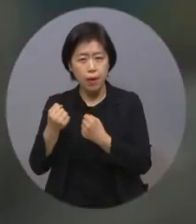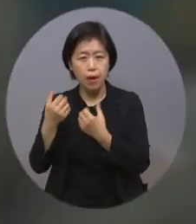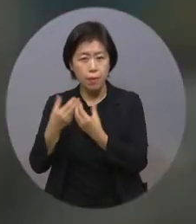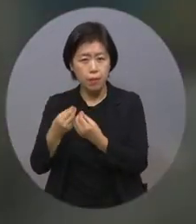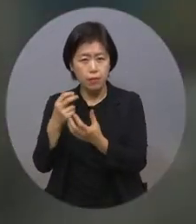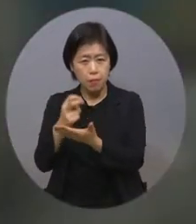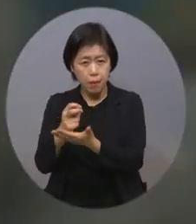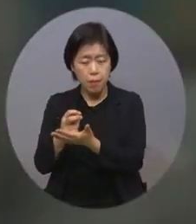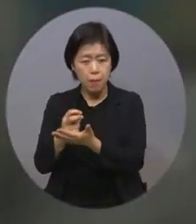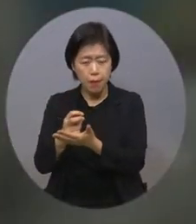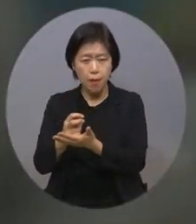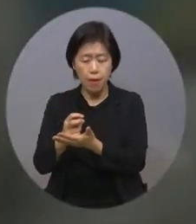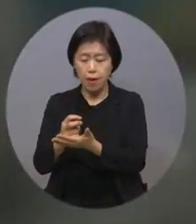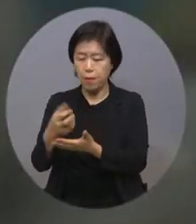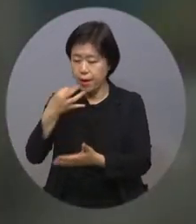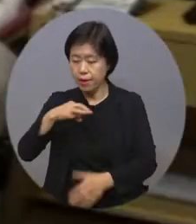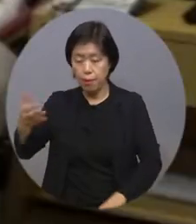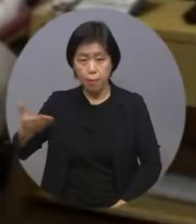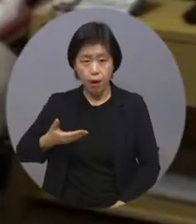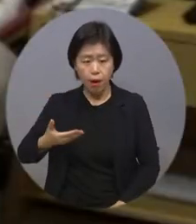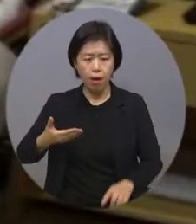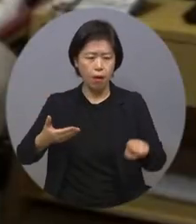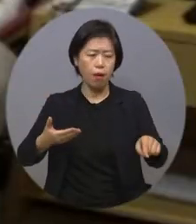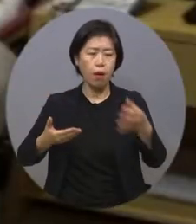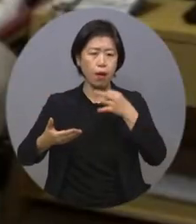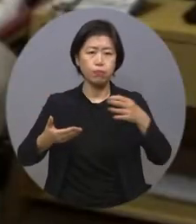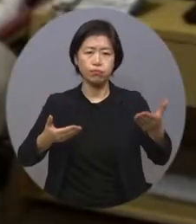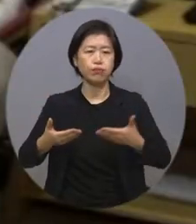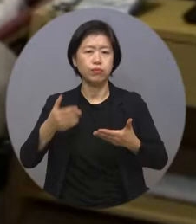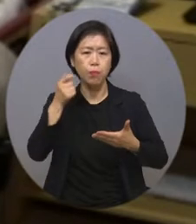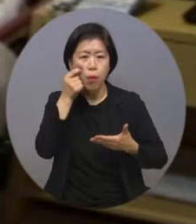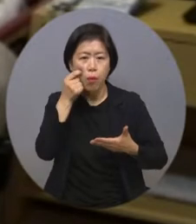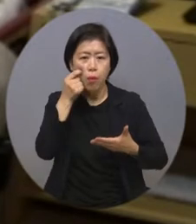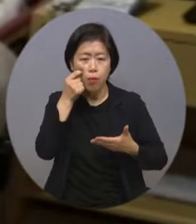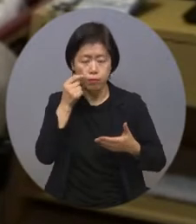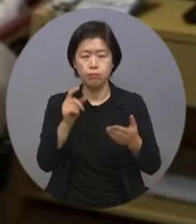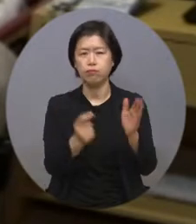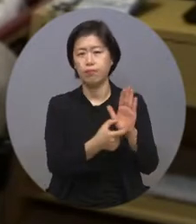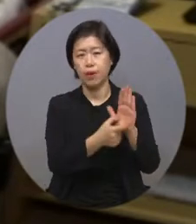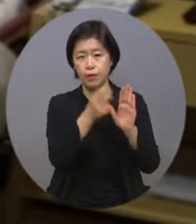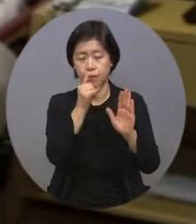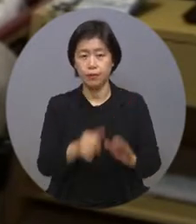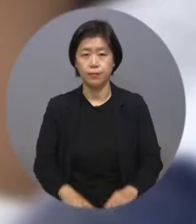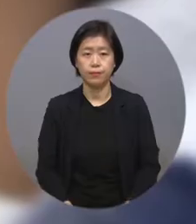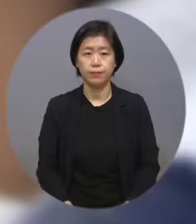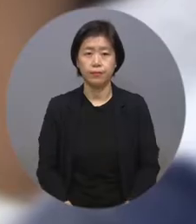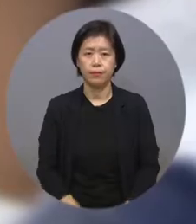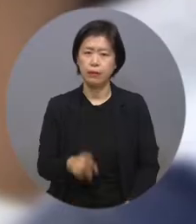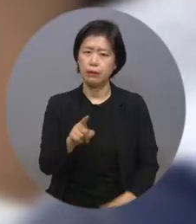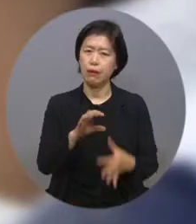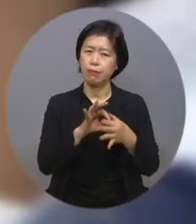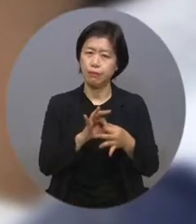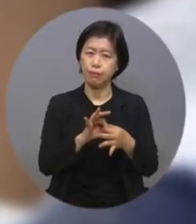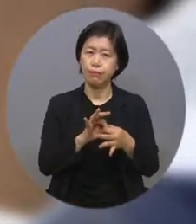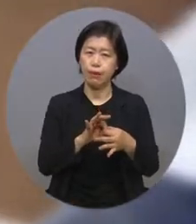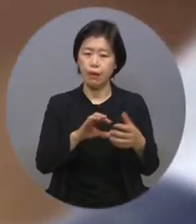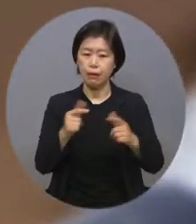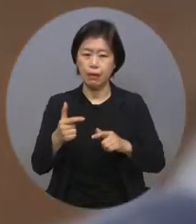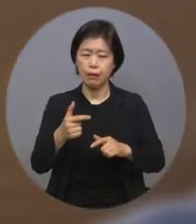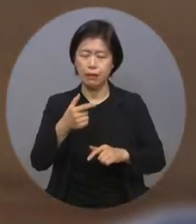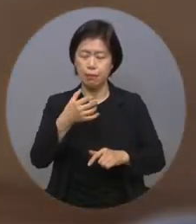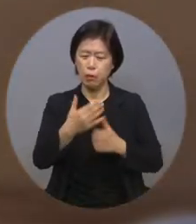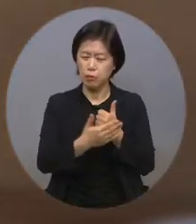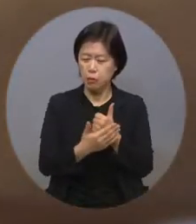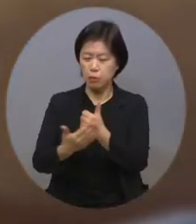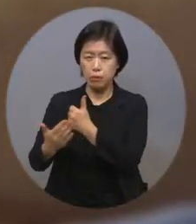적용받는 장애인에 대한 장애인복지법 적용 제한을 명시하고 있습니다. 이를 통해 지원체계의 중복을